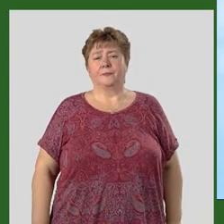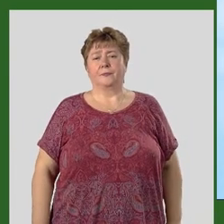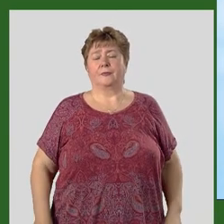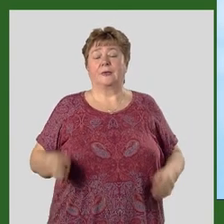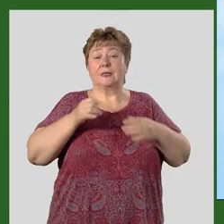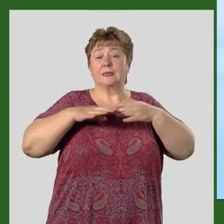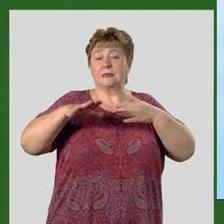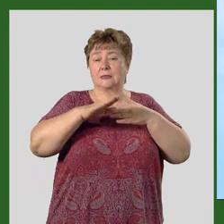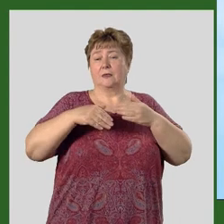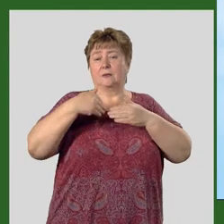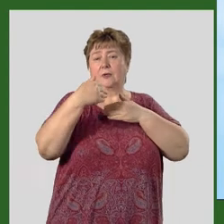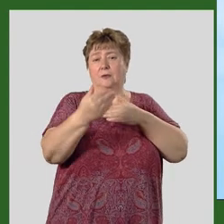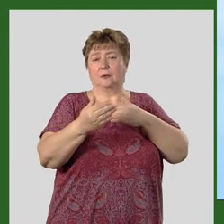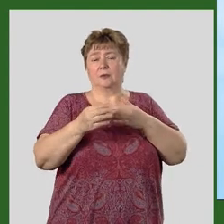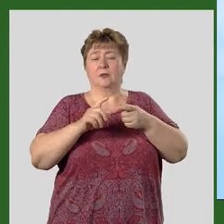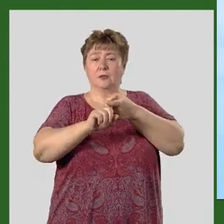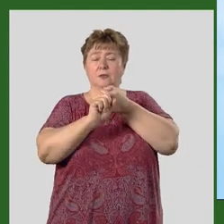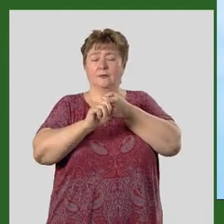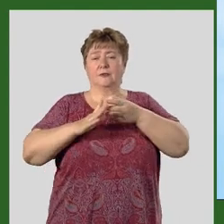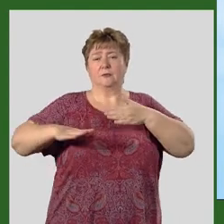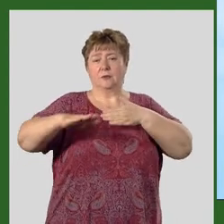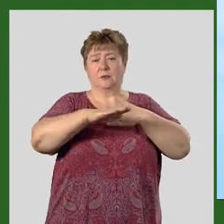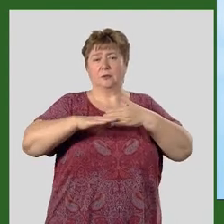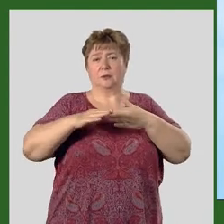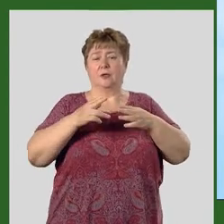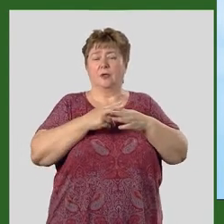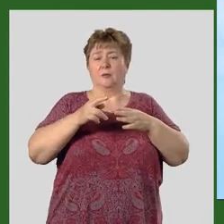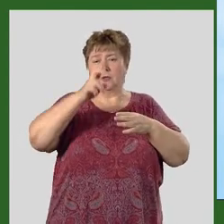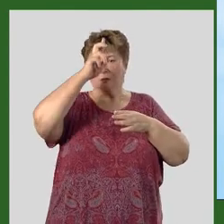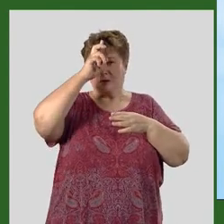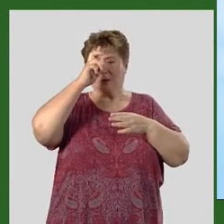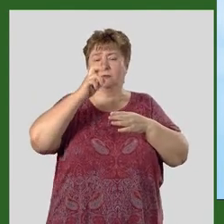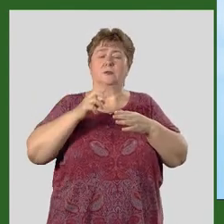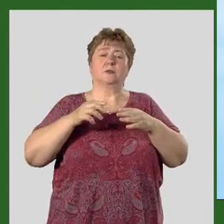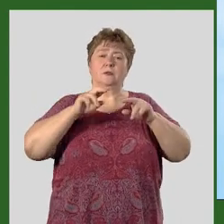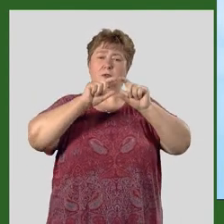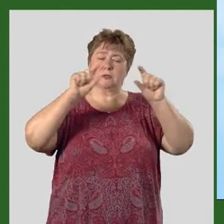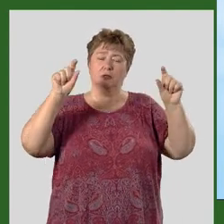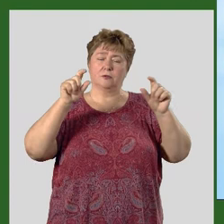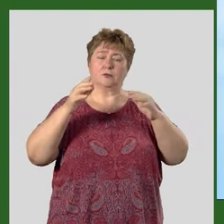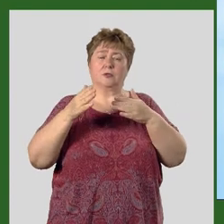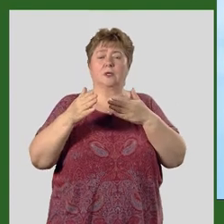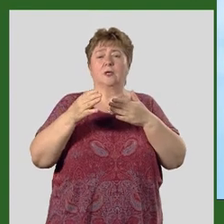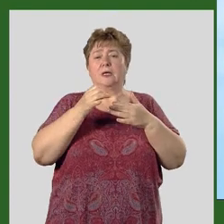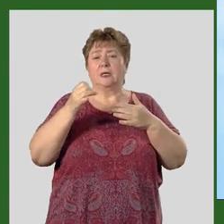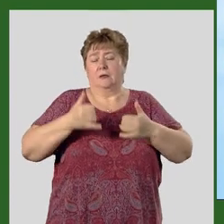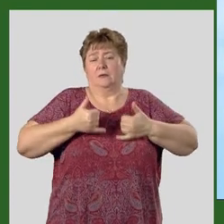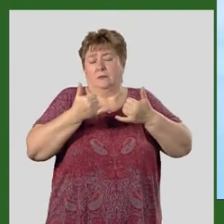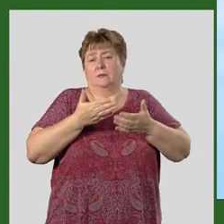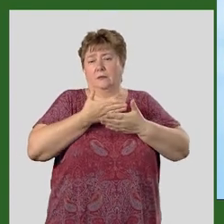К странам относят зависимые территории, без государственного статуса и